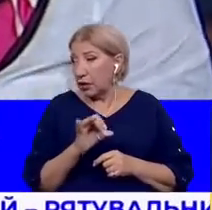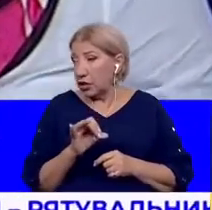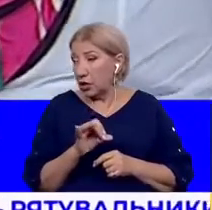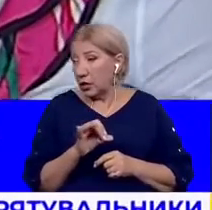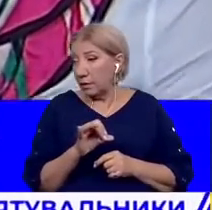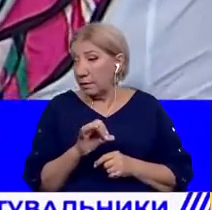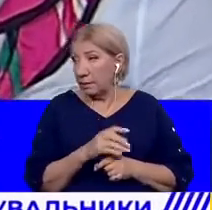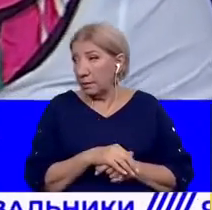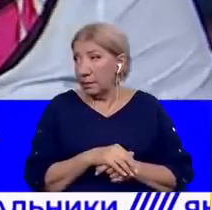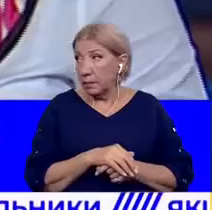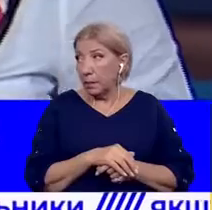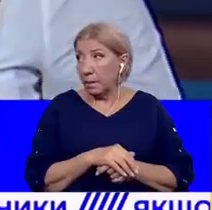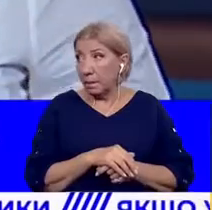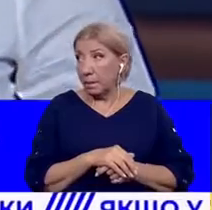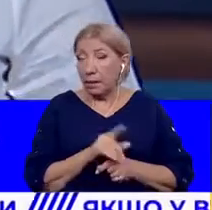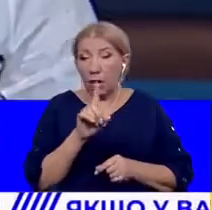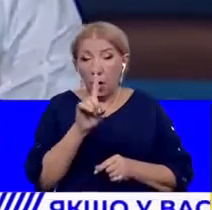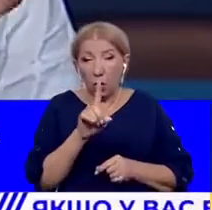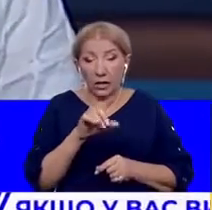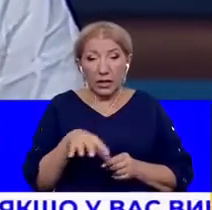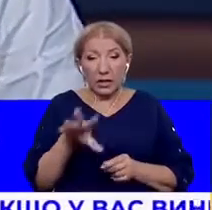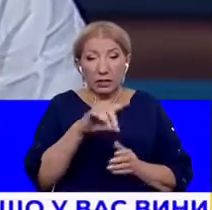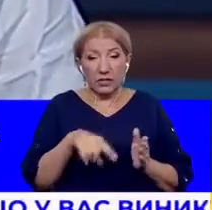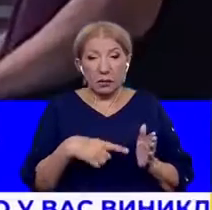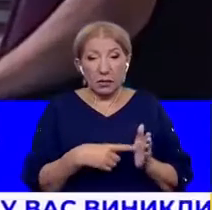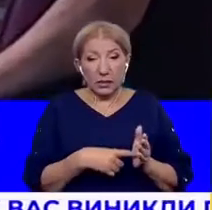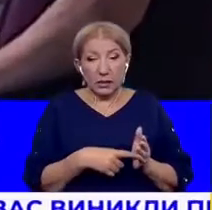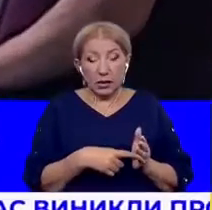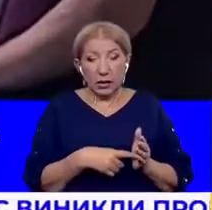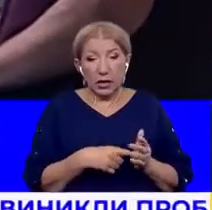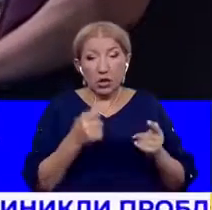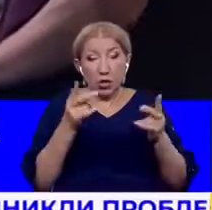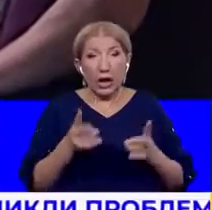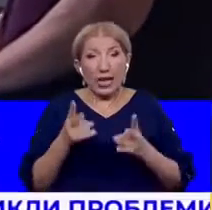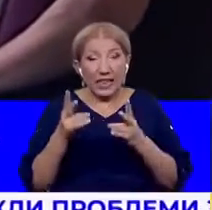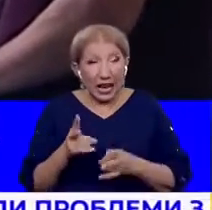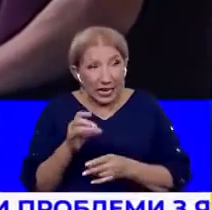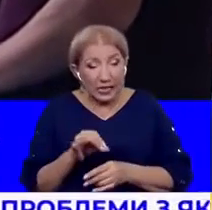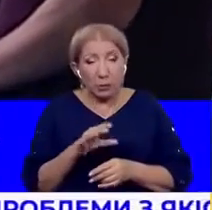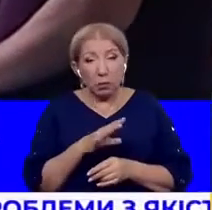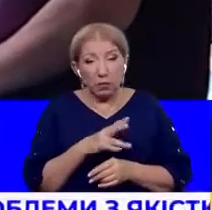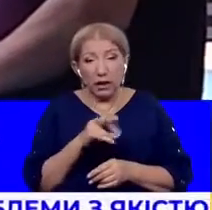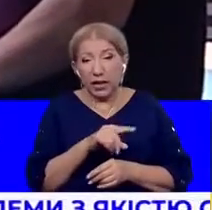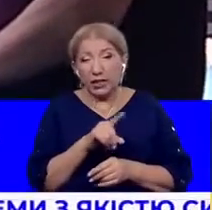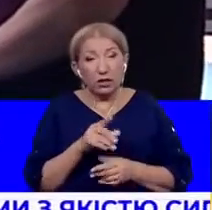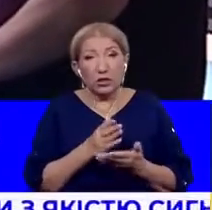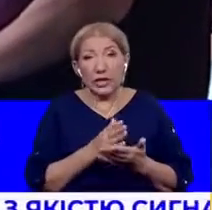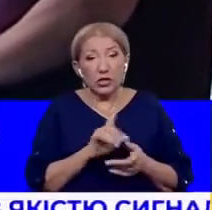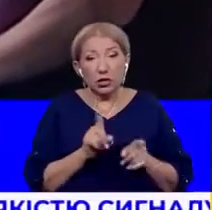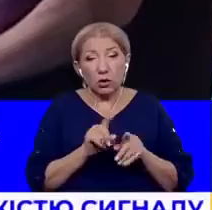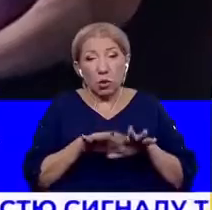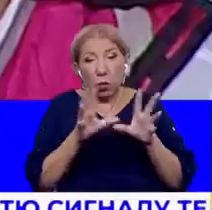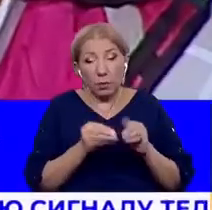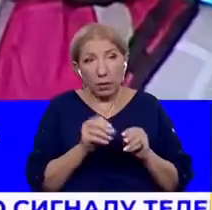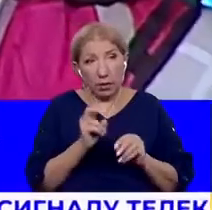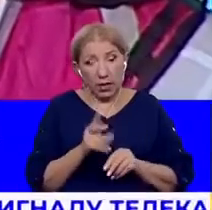там один на всі міста існують катаклізми, вони існують. Але вони точно не існують в такому об'ємі,